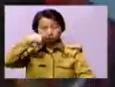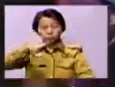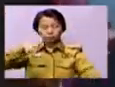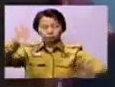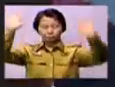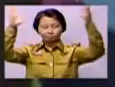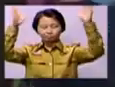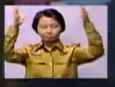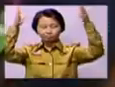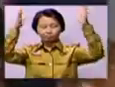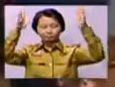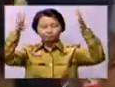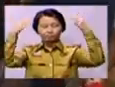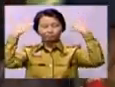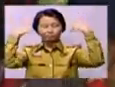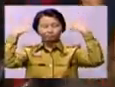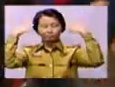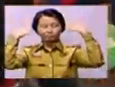sikit!